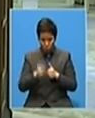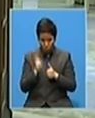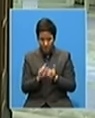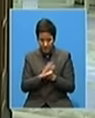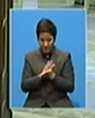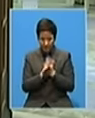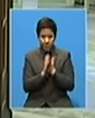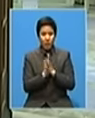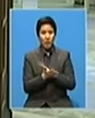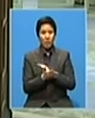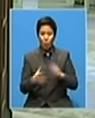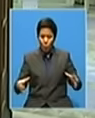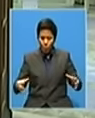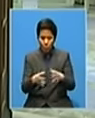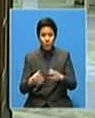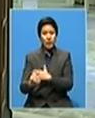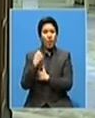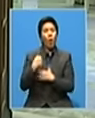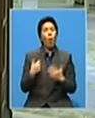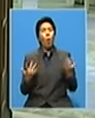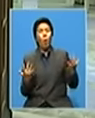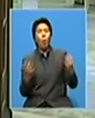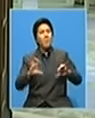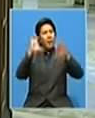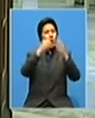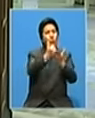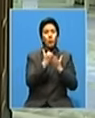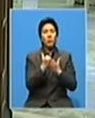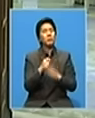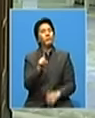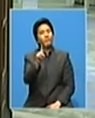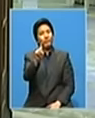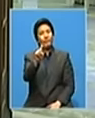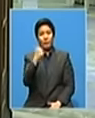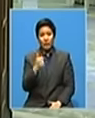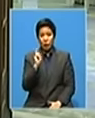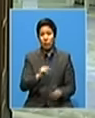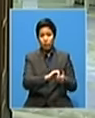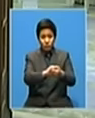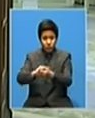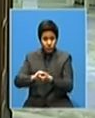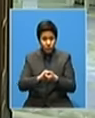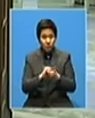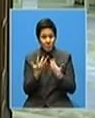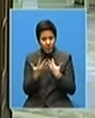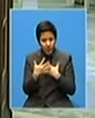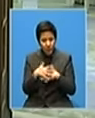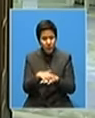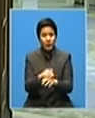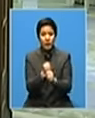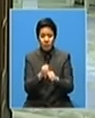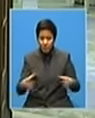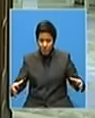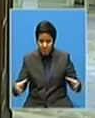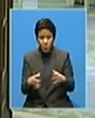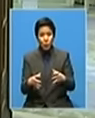สร้างความเข้มแข็งให้ได้ถ้ารอการช่วยเหลืออย่างเดียวมันก็ไปไม่ได้อยู่ดีนะครับเพราะนั้นแค่เราร่วมมือกันประสานกันสร้าง